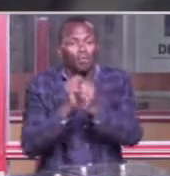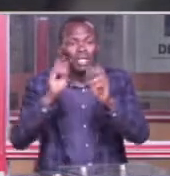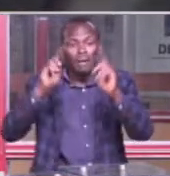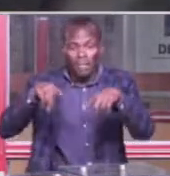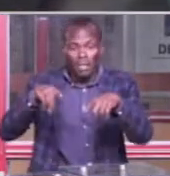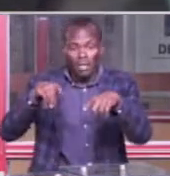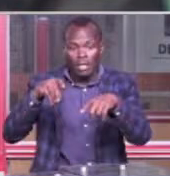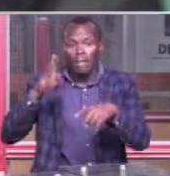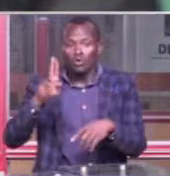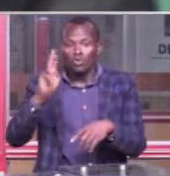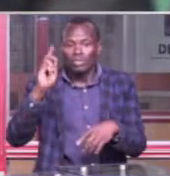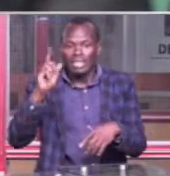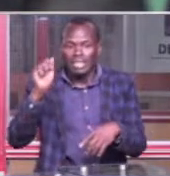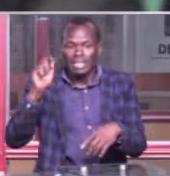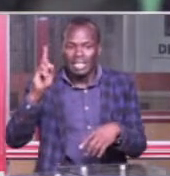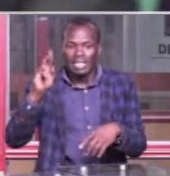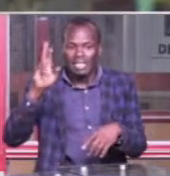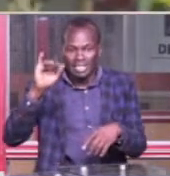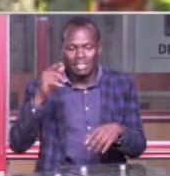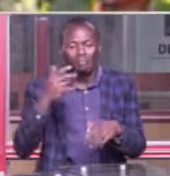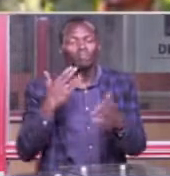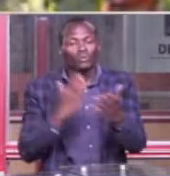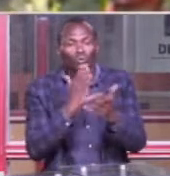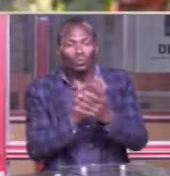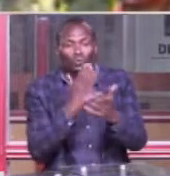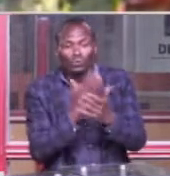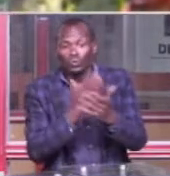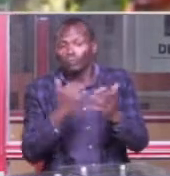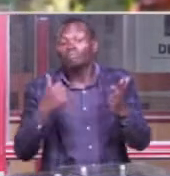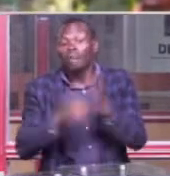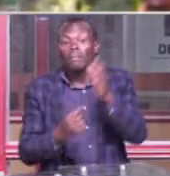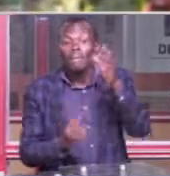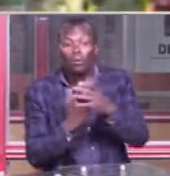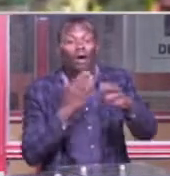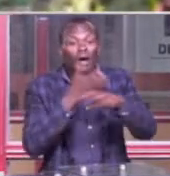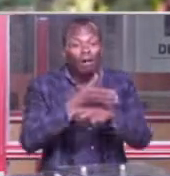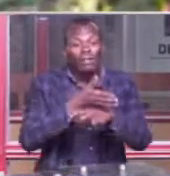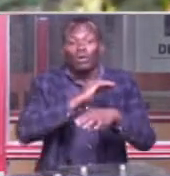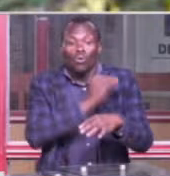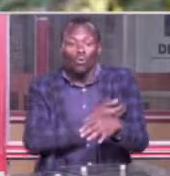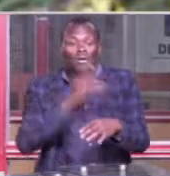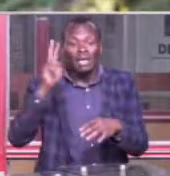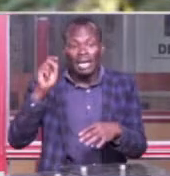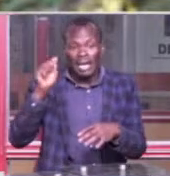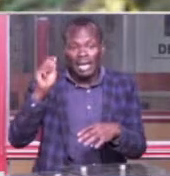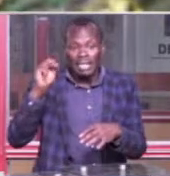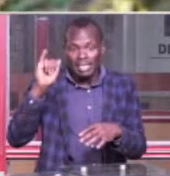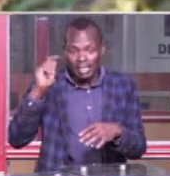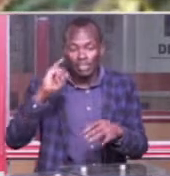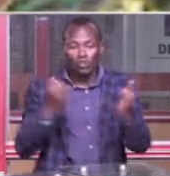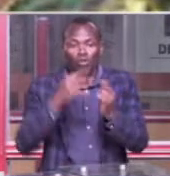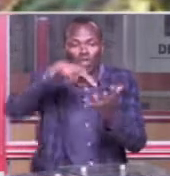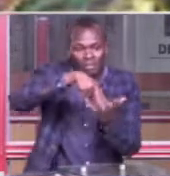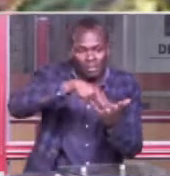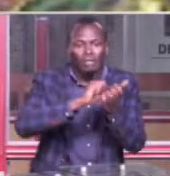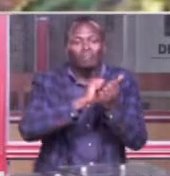ku Anite okwagala okwesimbawo ku kifo ky'omubaka wa Paalamenti mu kitundu ekyo. Mu 2016 Anite yaleeta ekiteeso